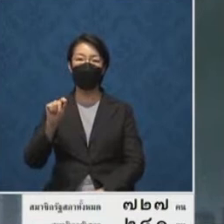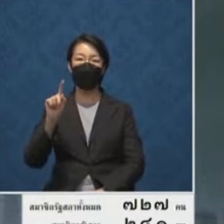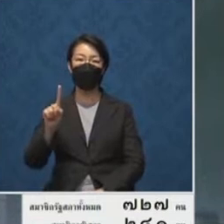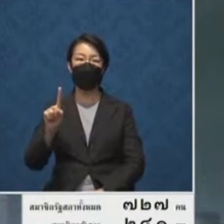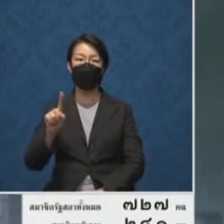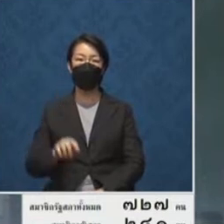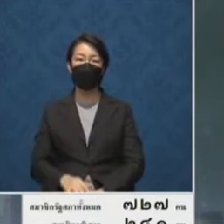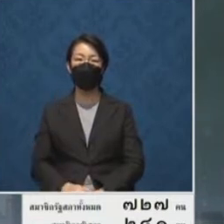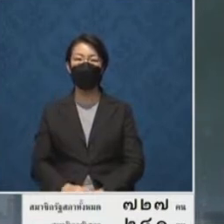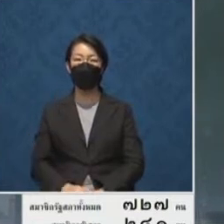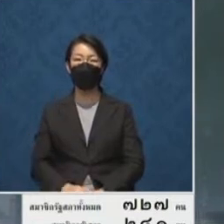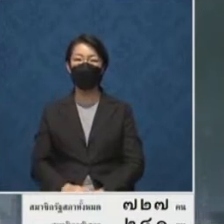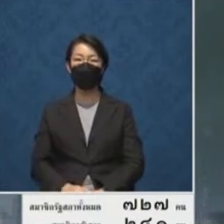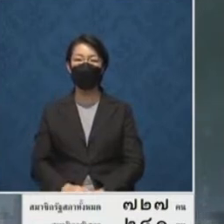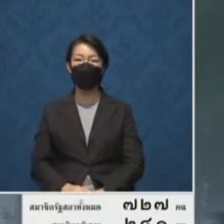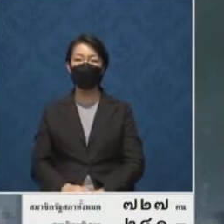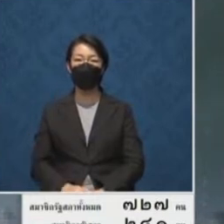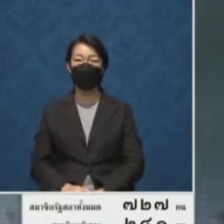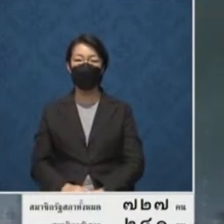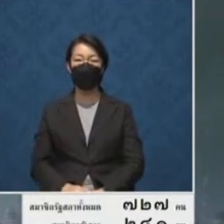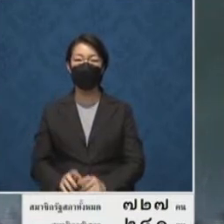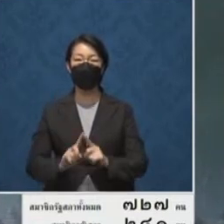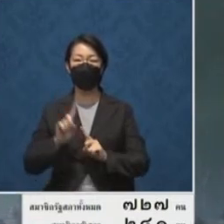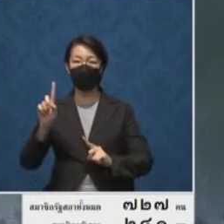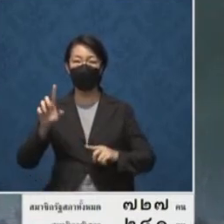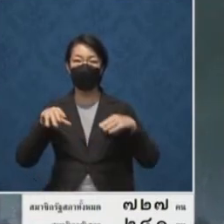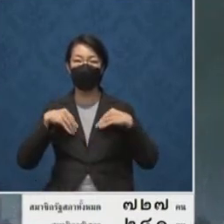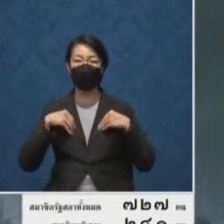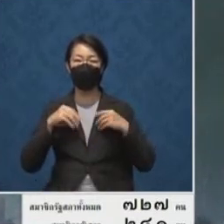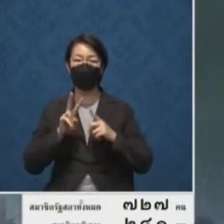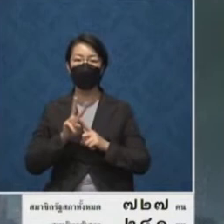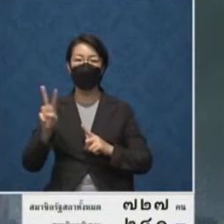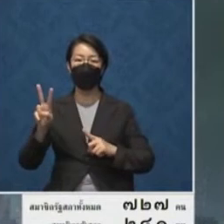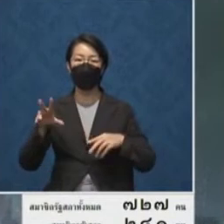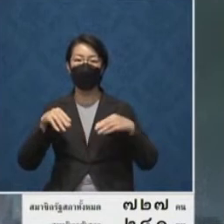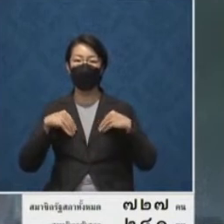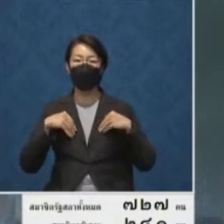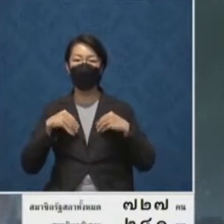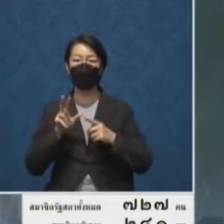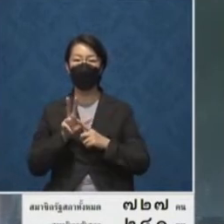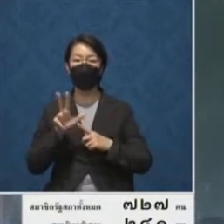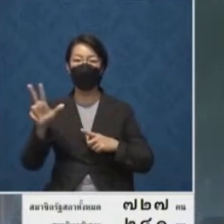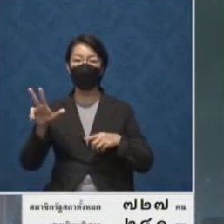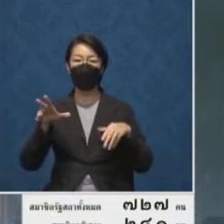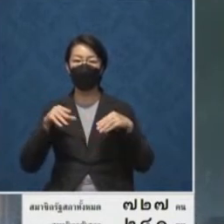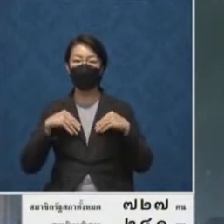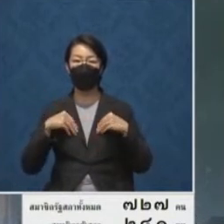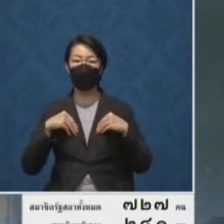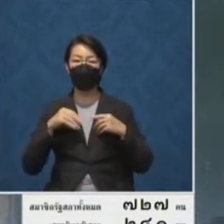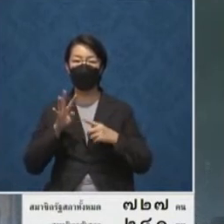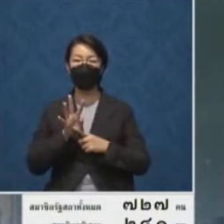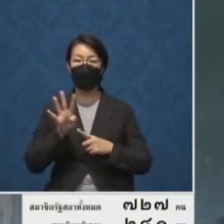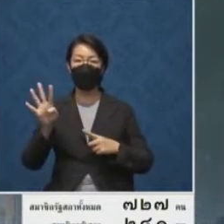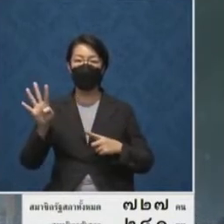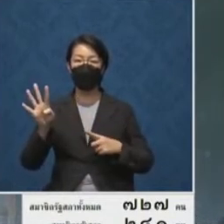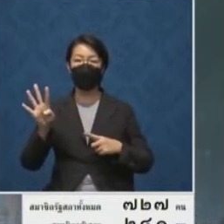521นายสุภชัยใจสมุทร 1รับหลักการ2รับหลักการ3